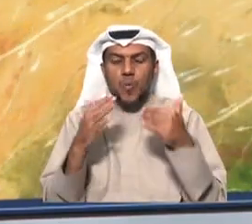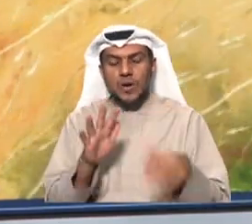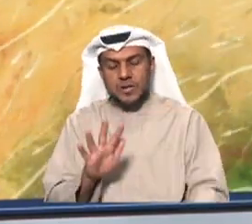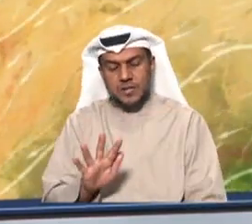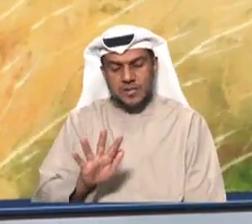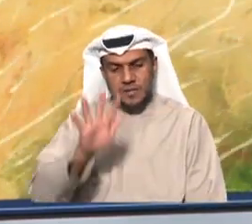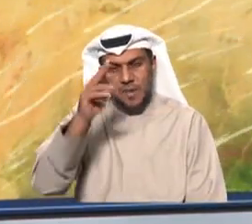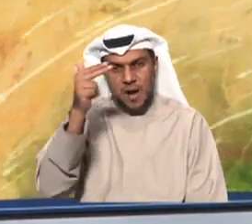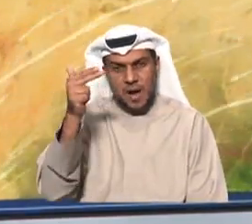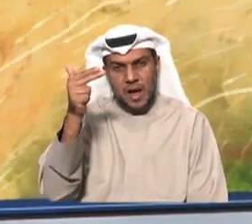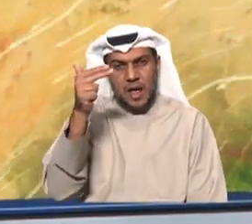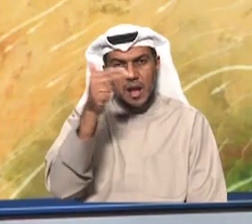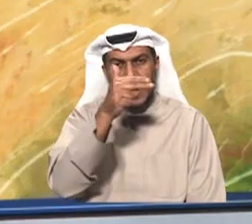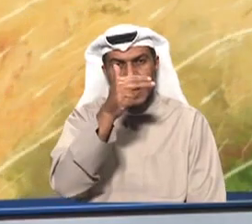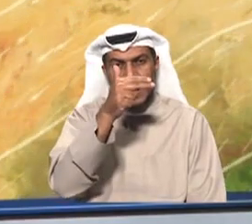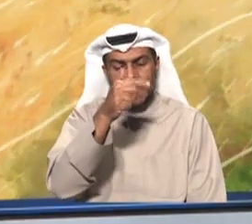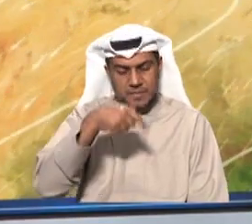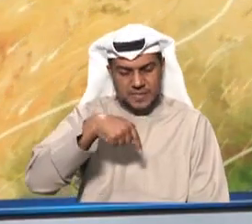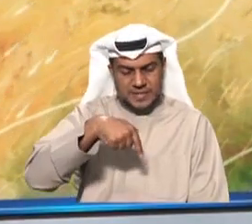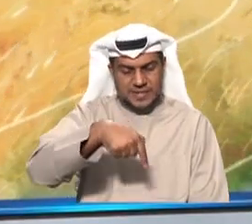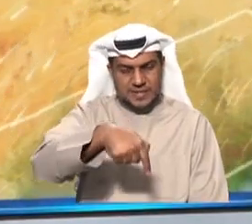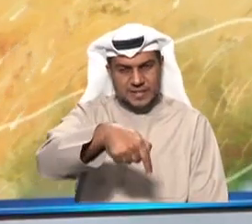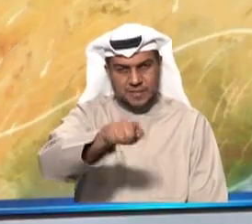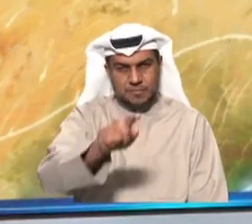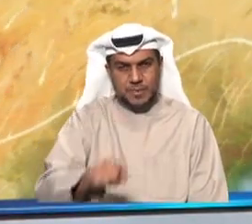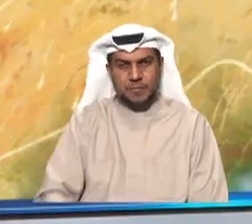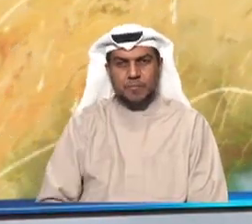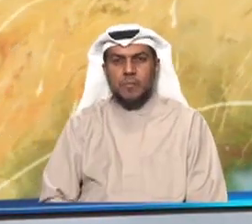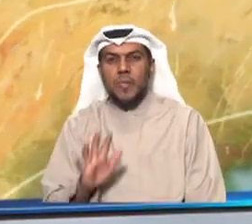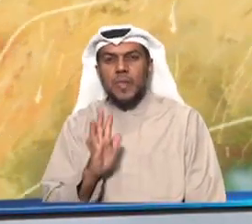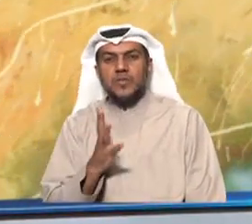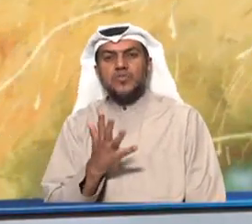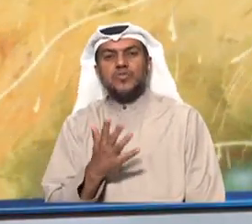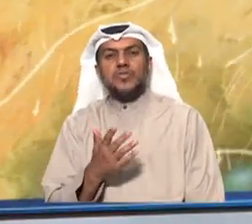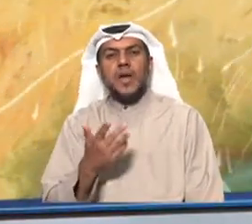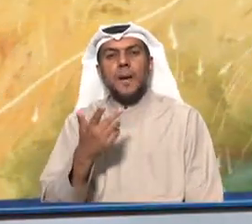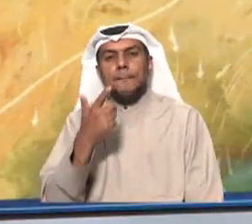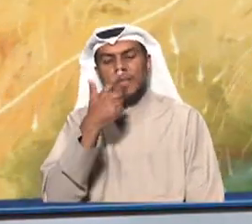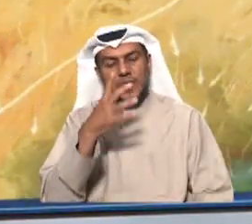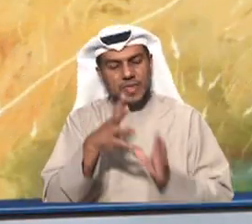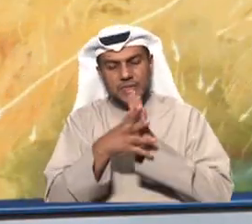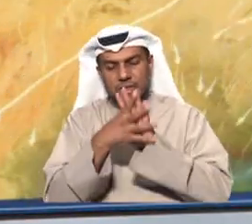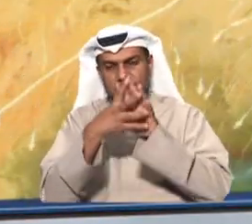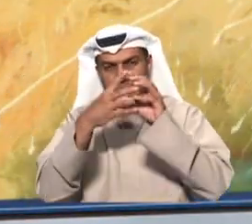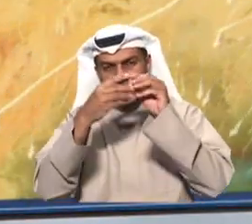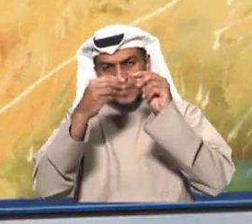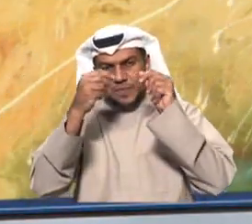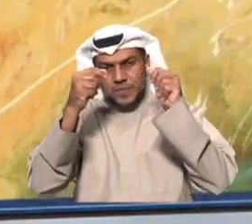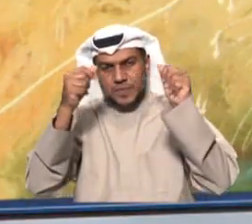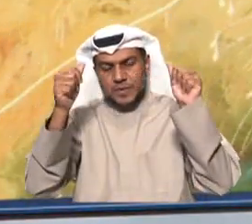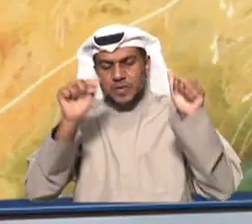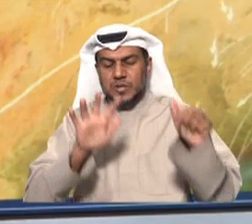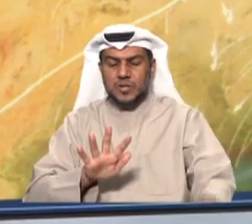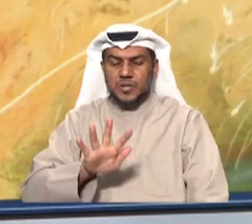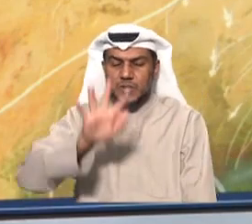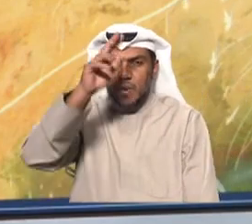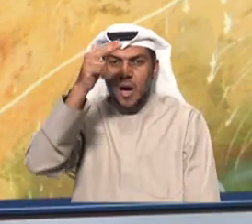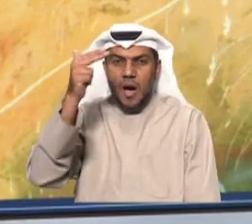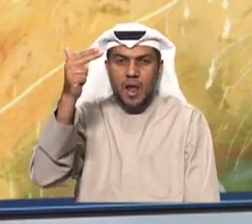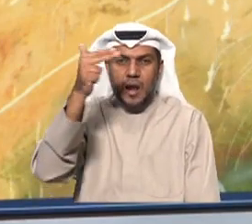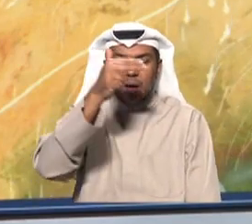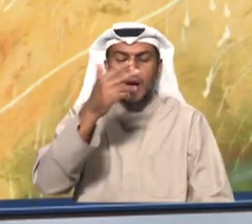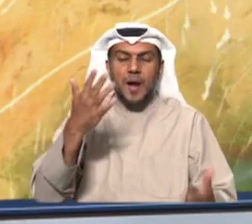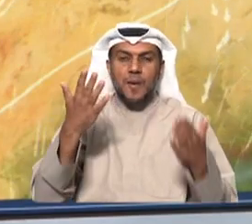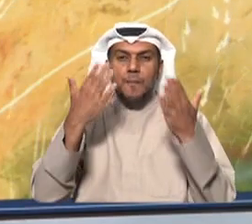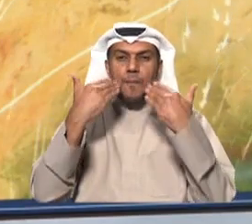غربية. متوقع خلال الأيام القليلة القادمة أجواء راح تكون صافية خالية من السحب، مع استمرار الهواء شمالي غربي واستمرار أيضا